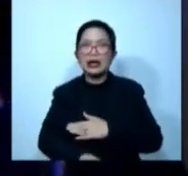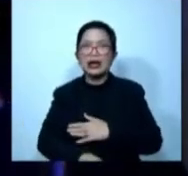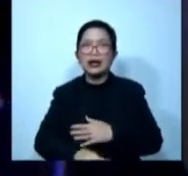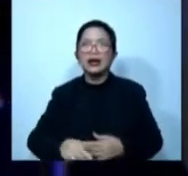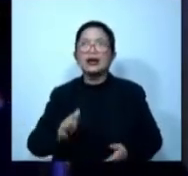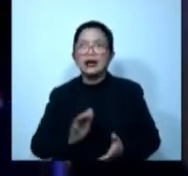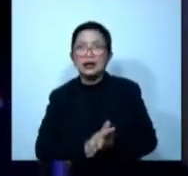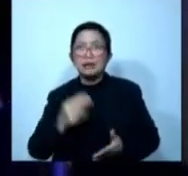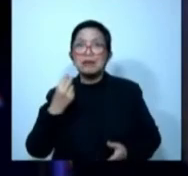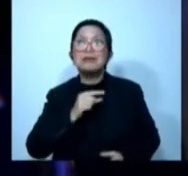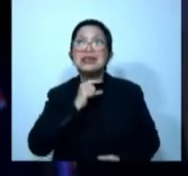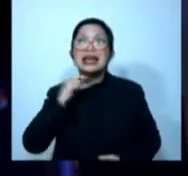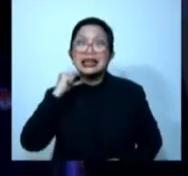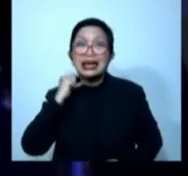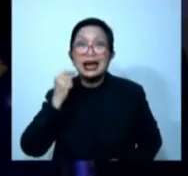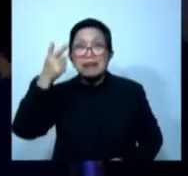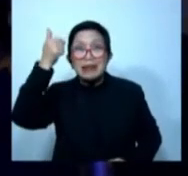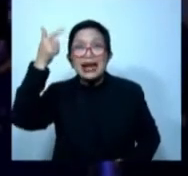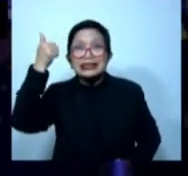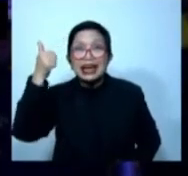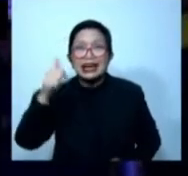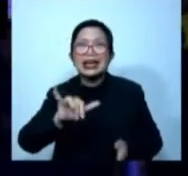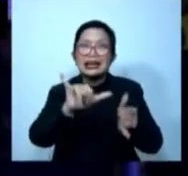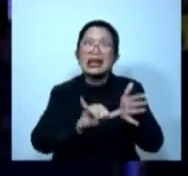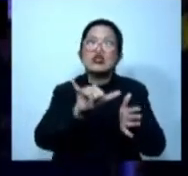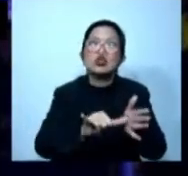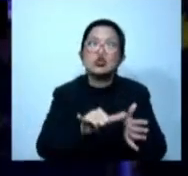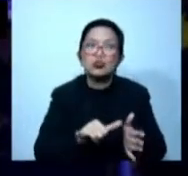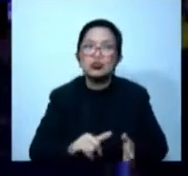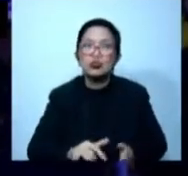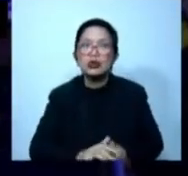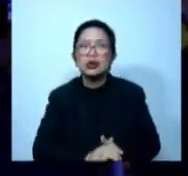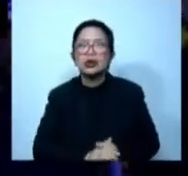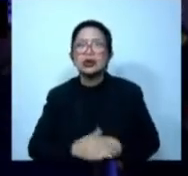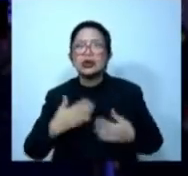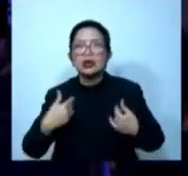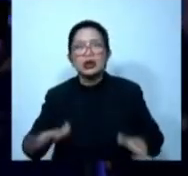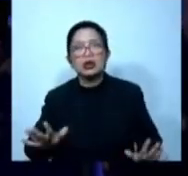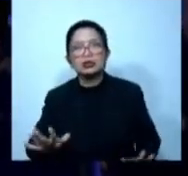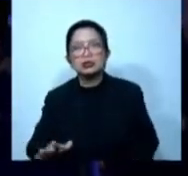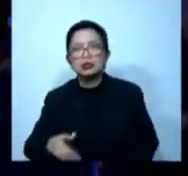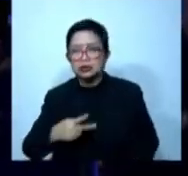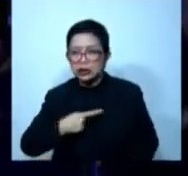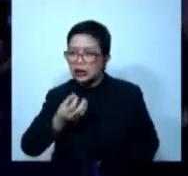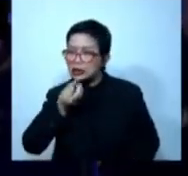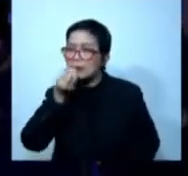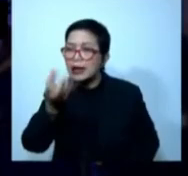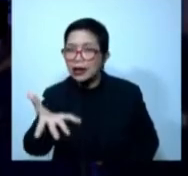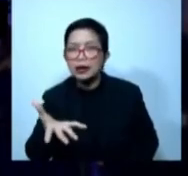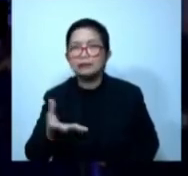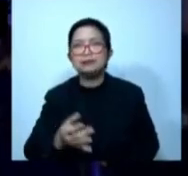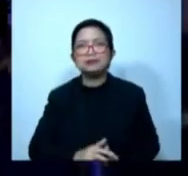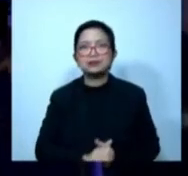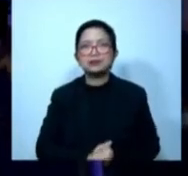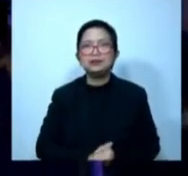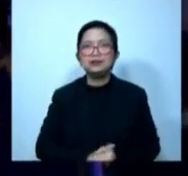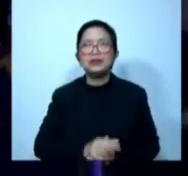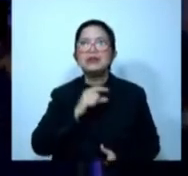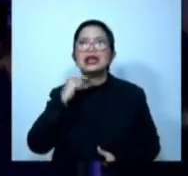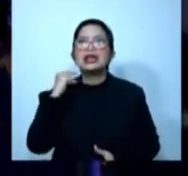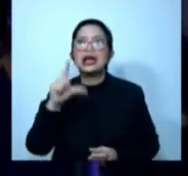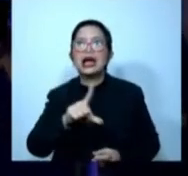YouTube sesuatu hak kesehatan yang tidak bisa didapat maka kita sampaikan kepada pendeta